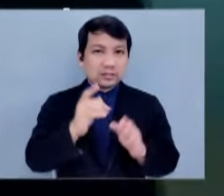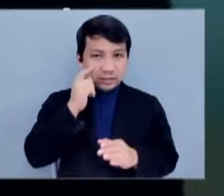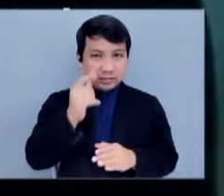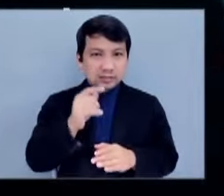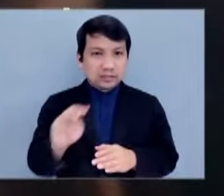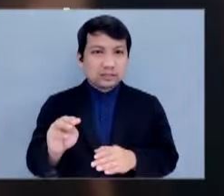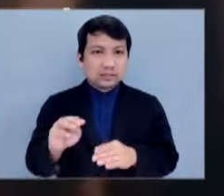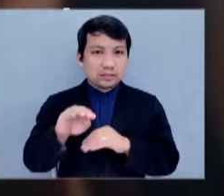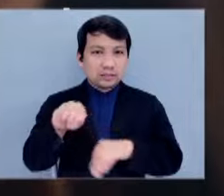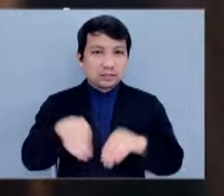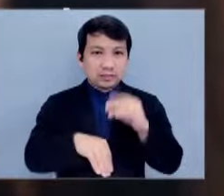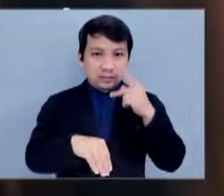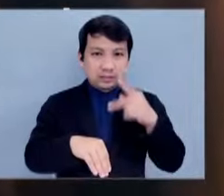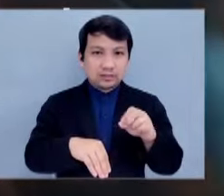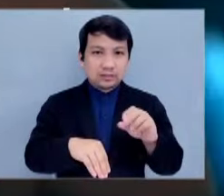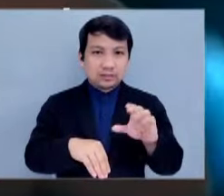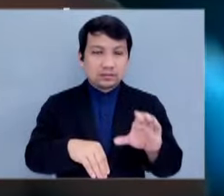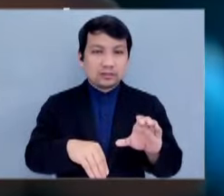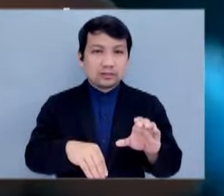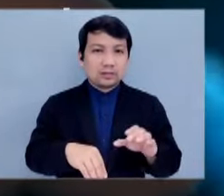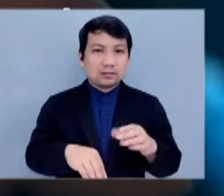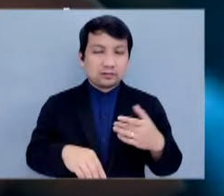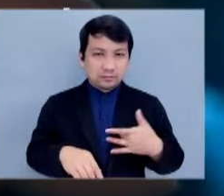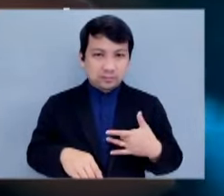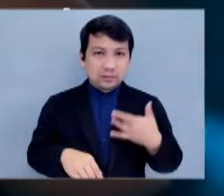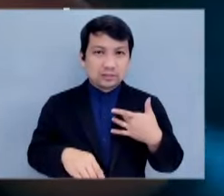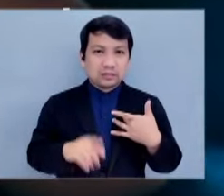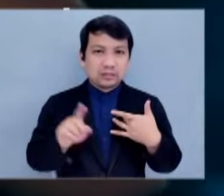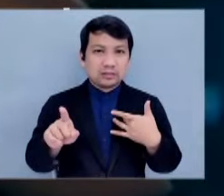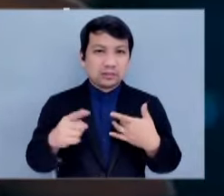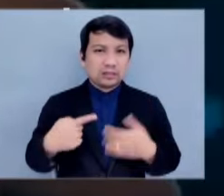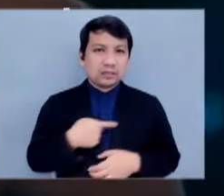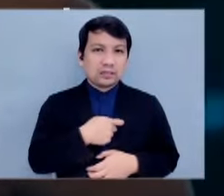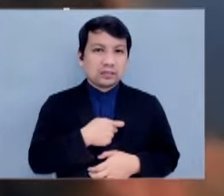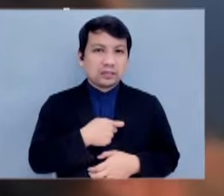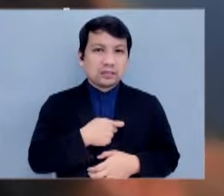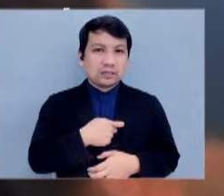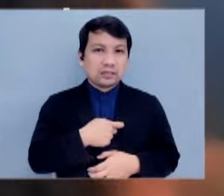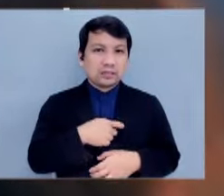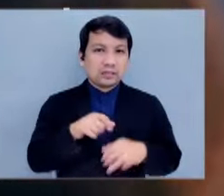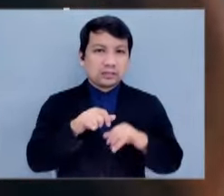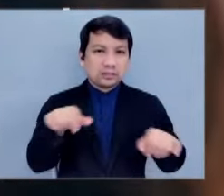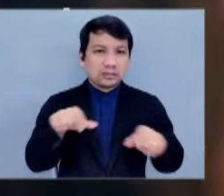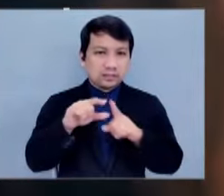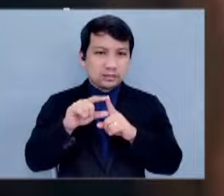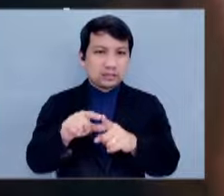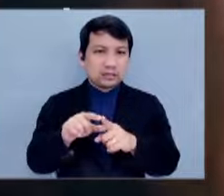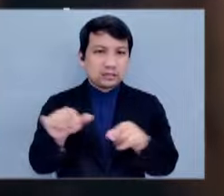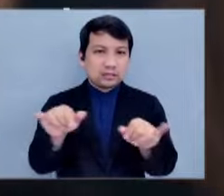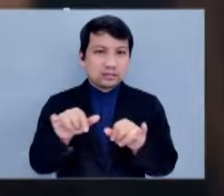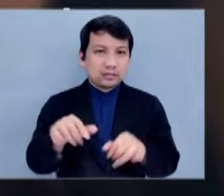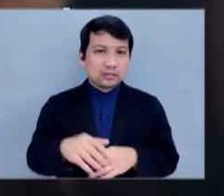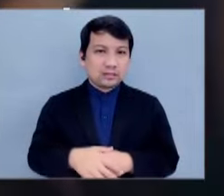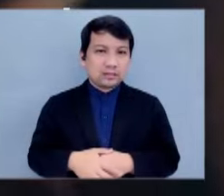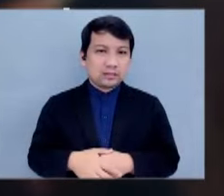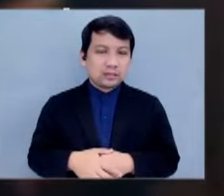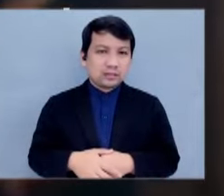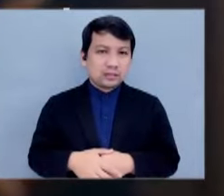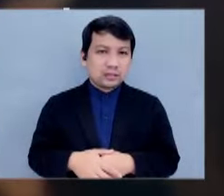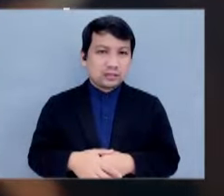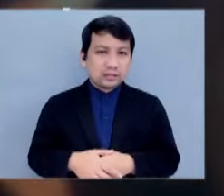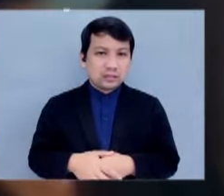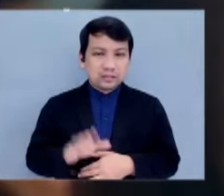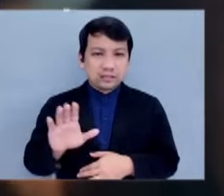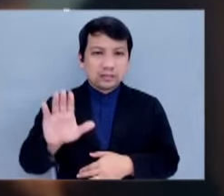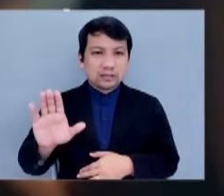kay Poch. Pero ramdam pa rin ang sakit sa bawat salita nila. Hindi po deserve yung nangyari sa'yo,